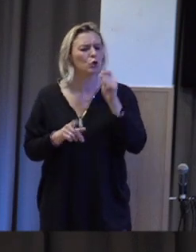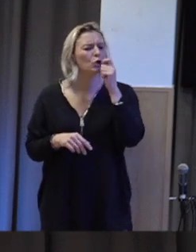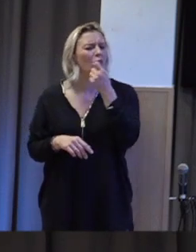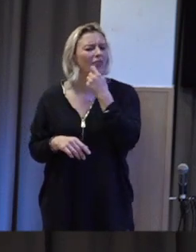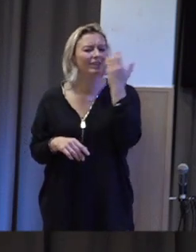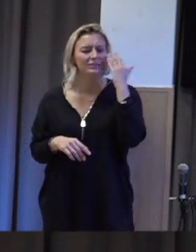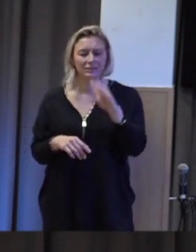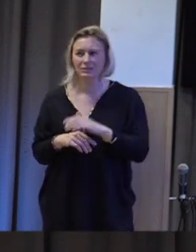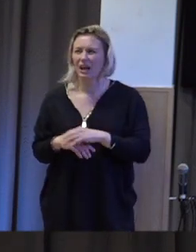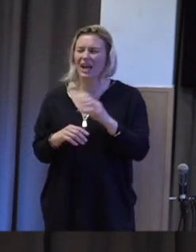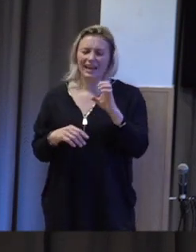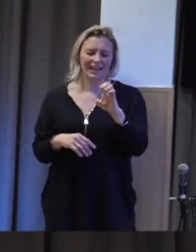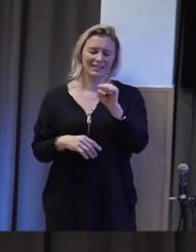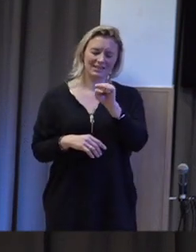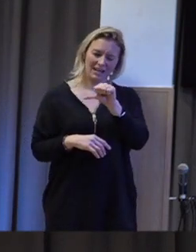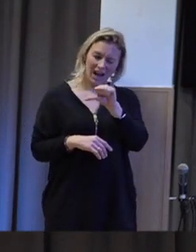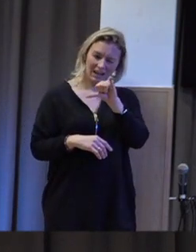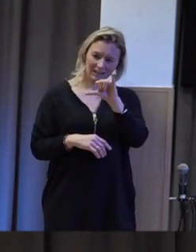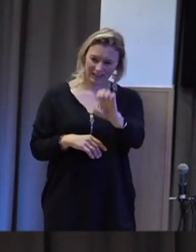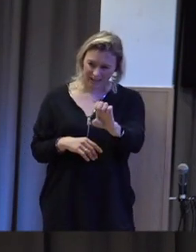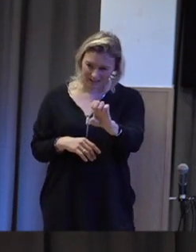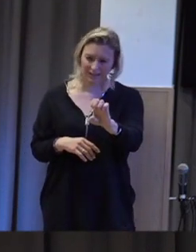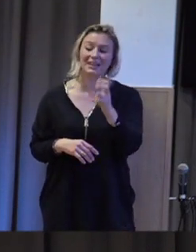dans l'Ésaïe 58, qu'est-ce qu'il est dit?